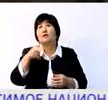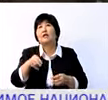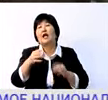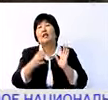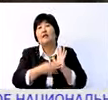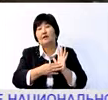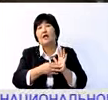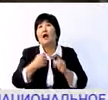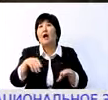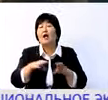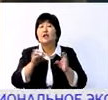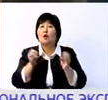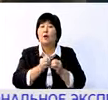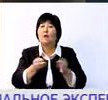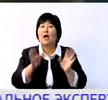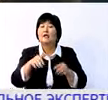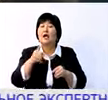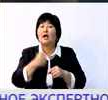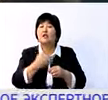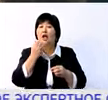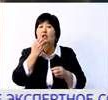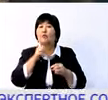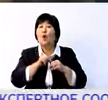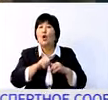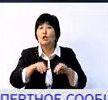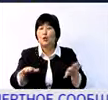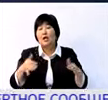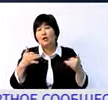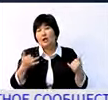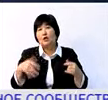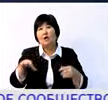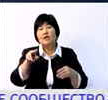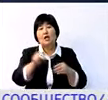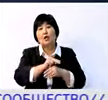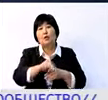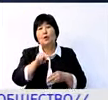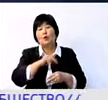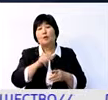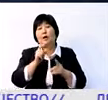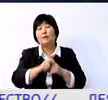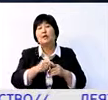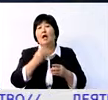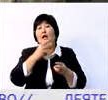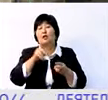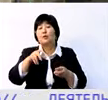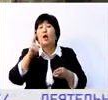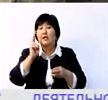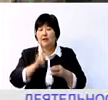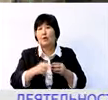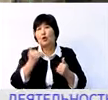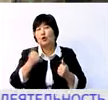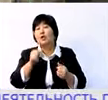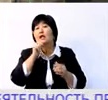2009. Однако по-прежнему остается основным теплоисточником. На сегодня все ремонтные работы, по словам тепловиков, завершены.